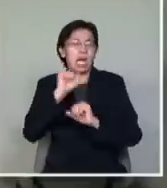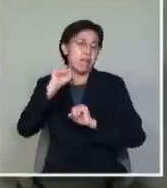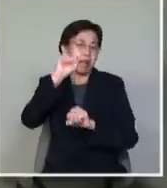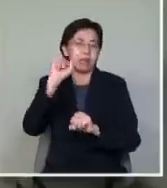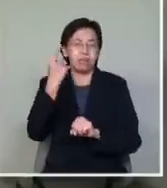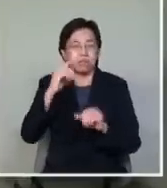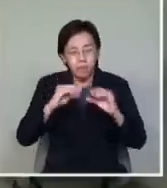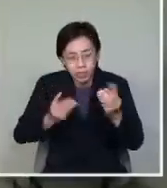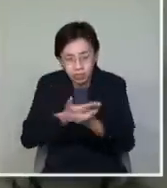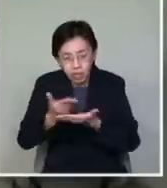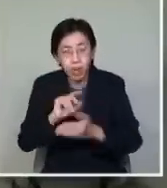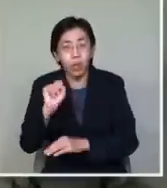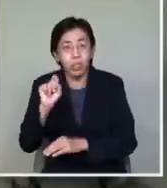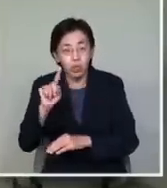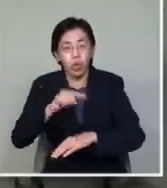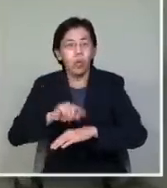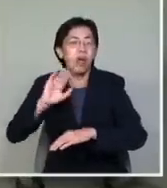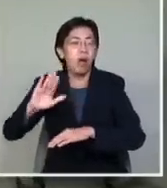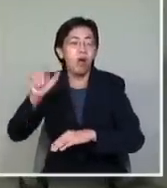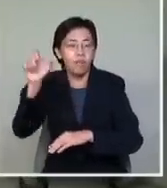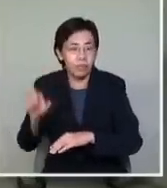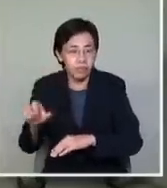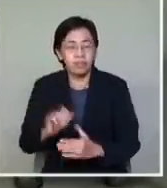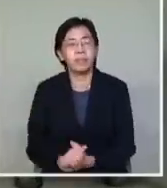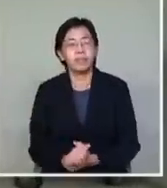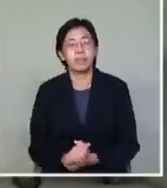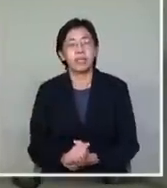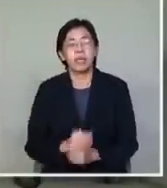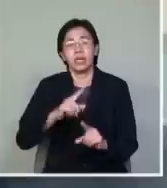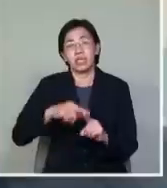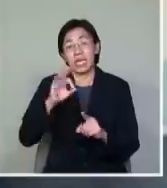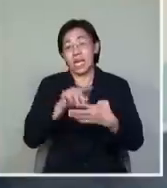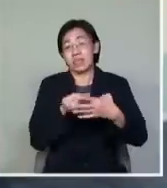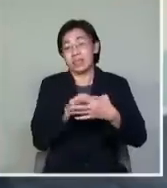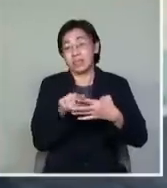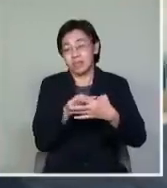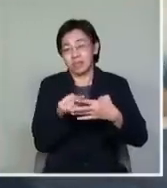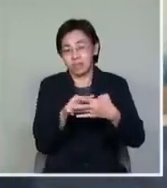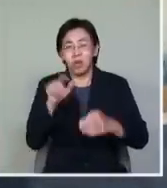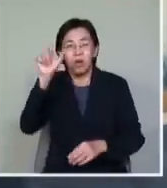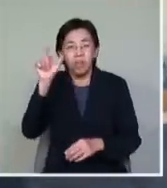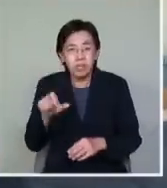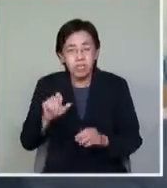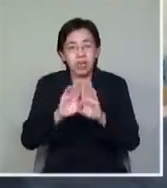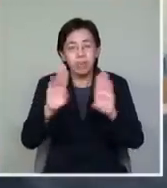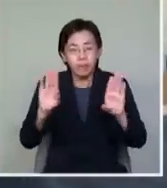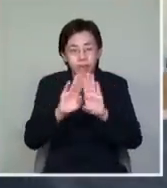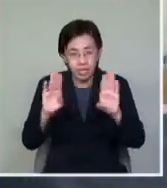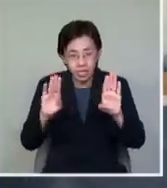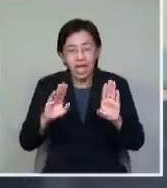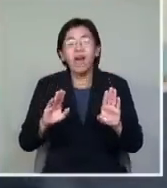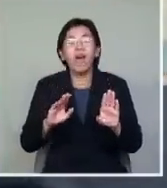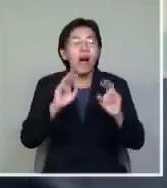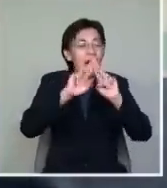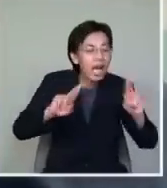ขาก็จะประชุมกันในวันศุกร์นี้ตามเวลาท้องถิ่นซึ่งในช่วงต้นเดือนกันยายนที่ผ่านมาค่ะฝรั่งเศสเพิ่งเปิดมาตรการกระตุ้นเศรษฐ